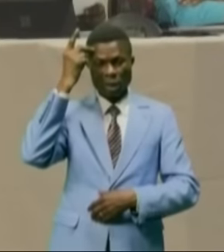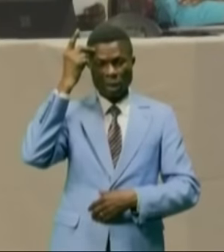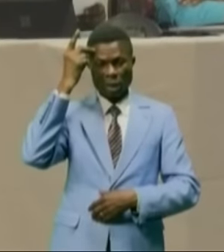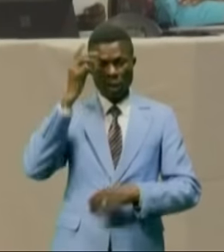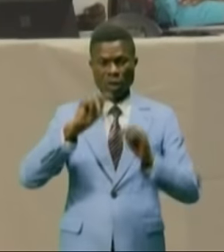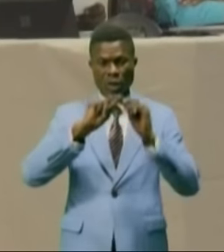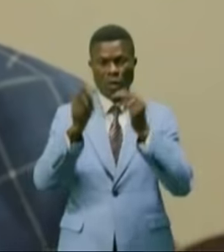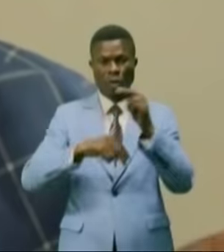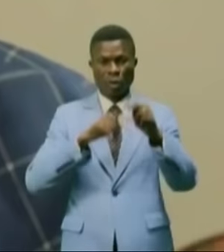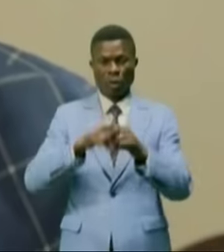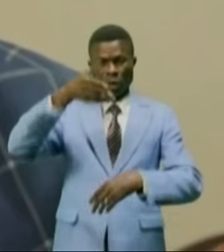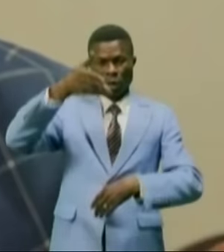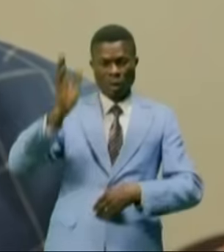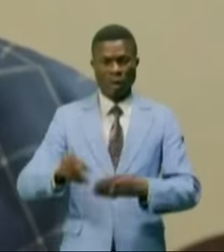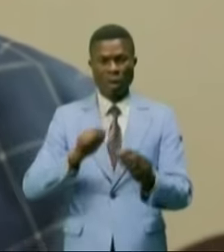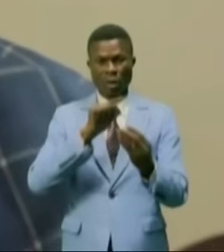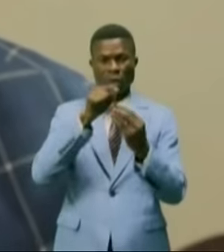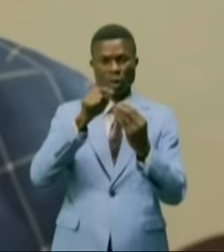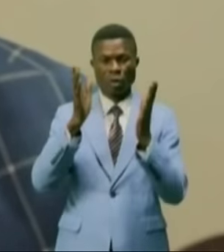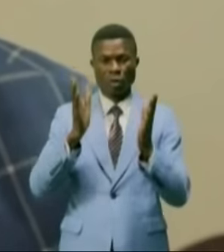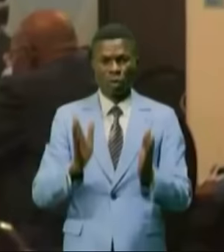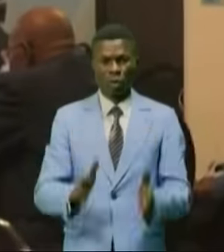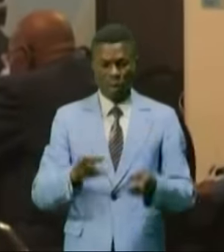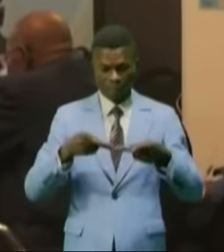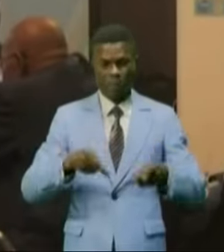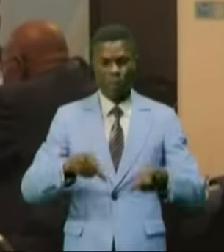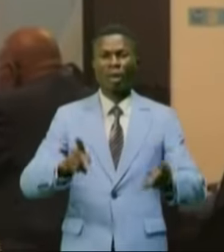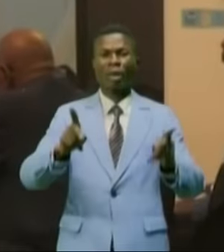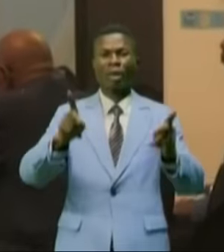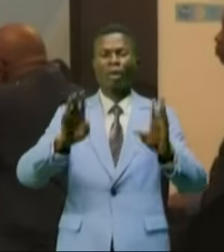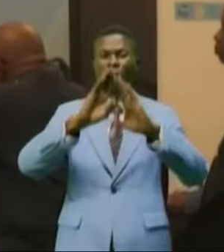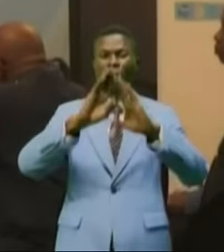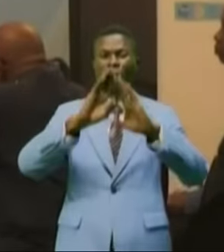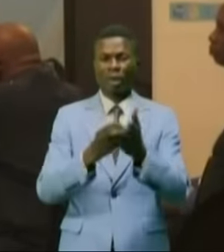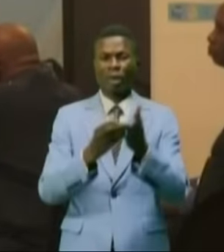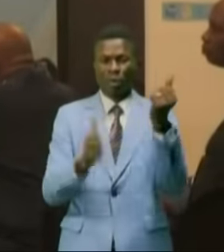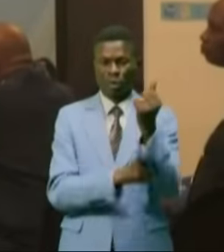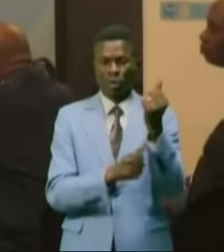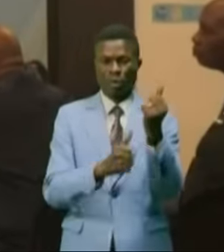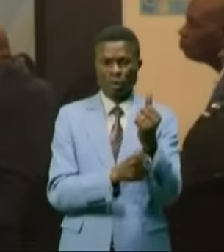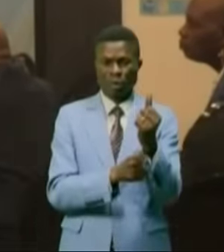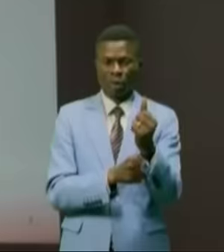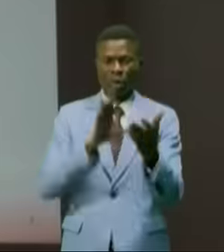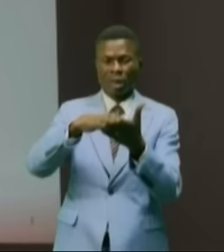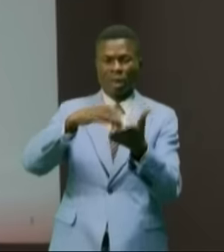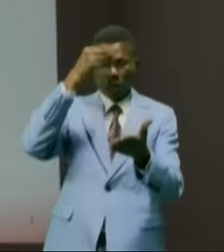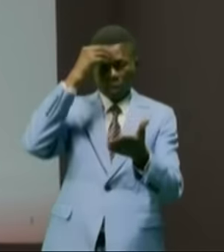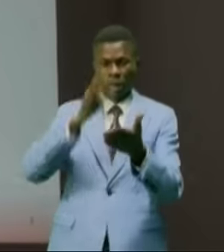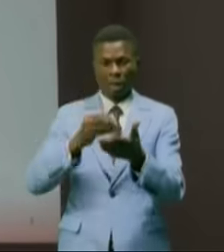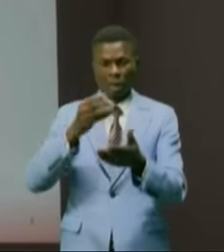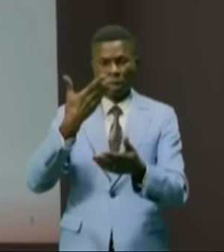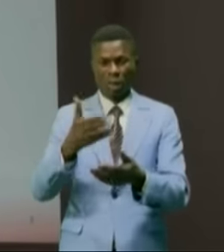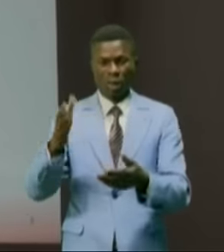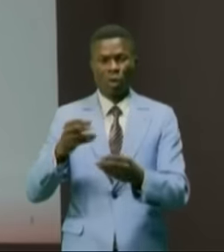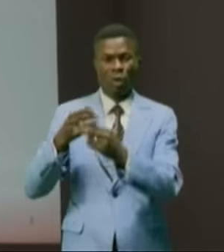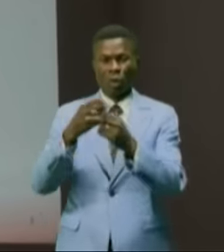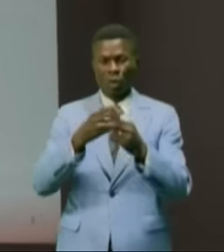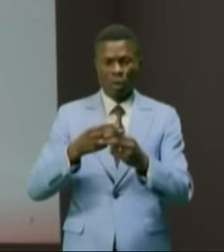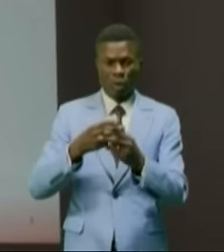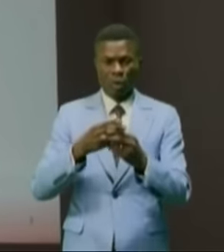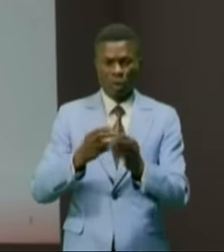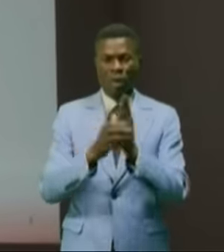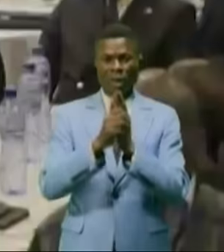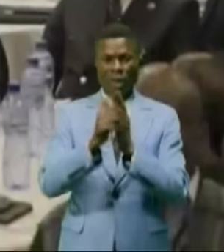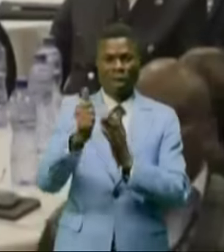l'Ordre national des experts comptables a permis à tous les participants de s'approprier la notion du contrôle qualité